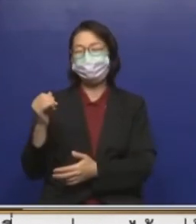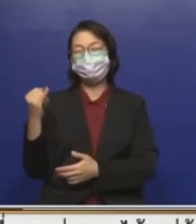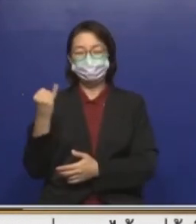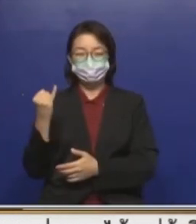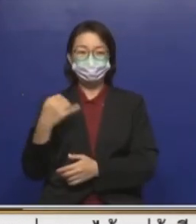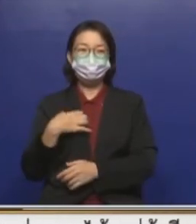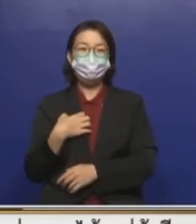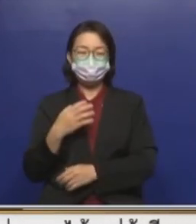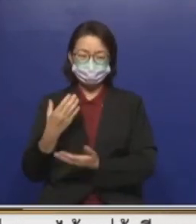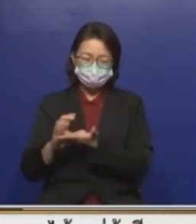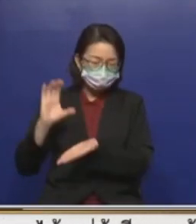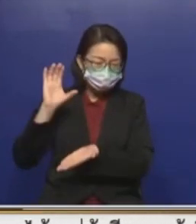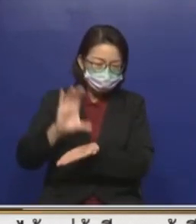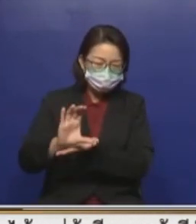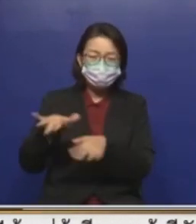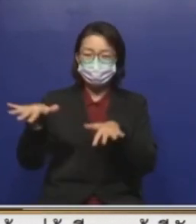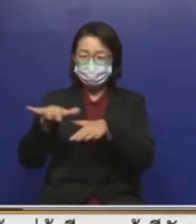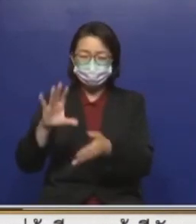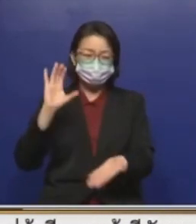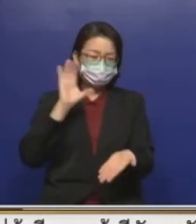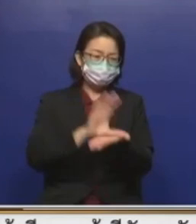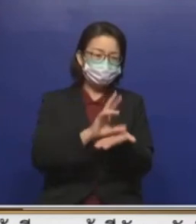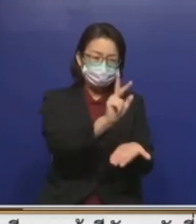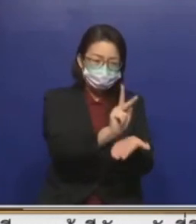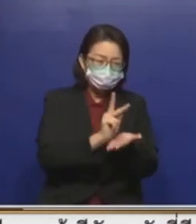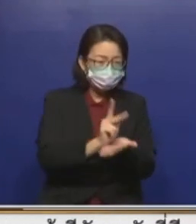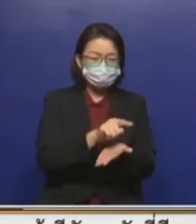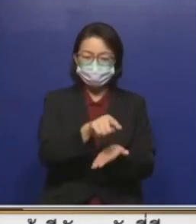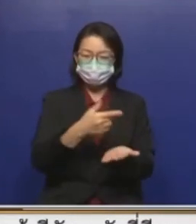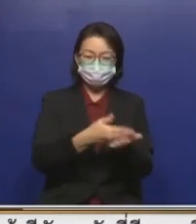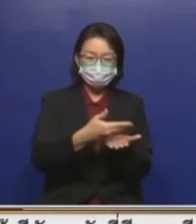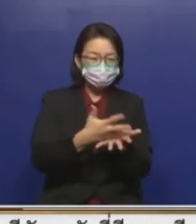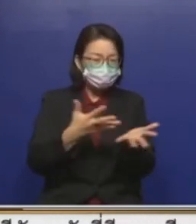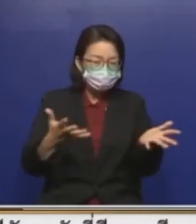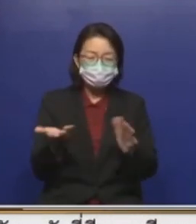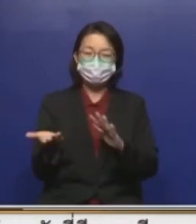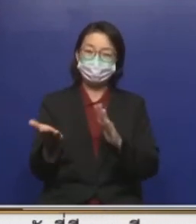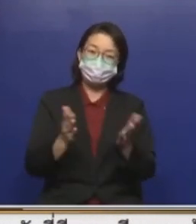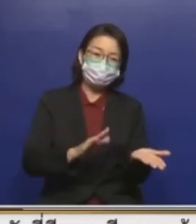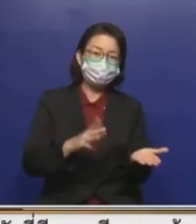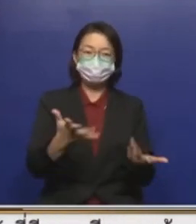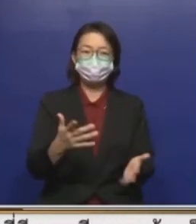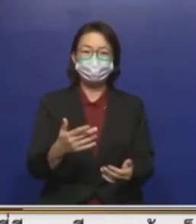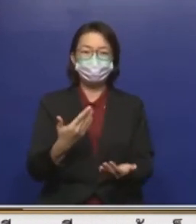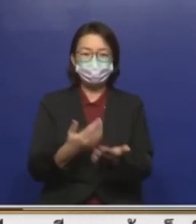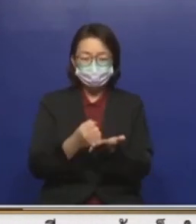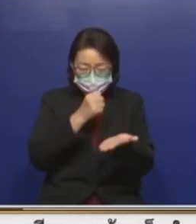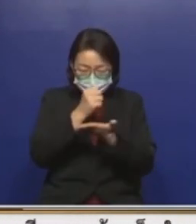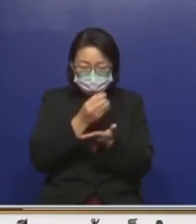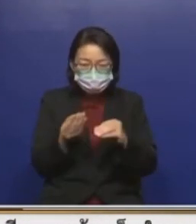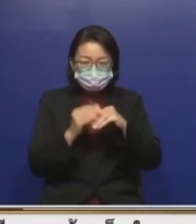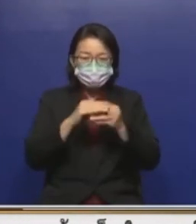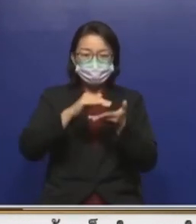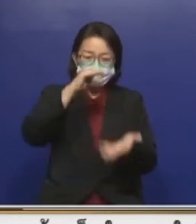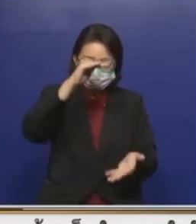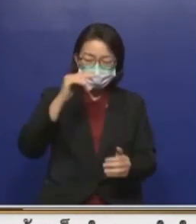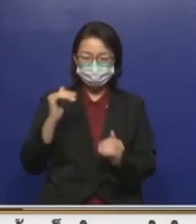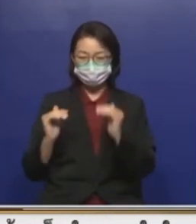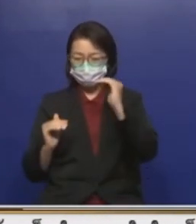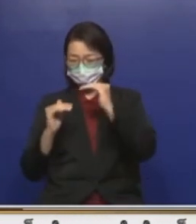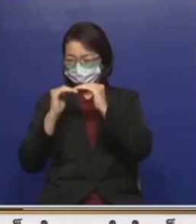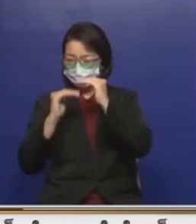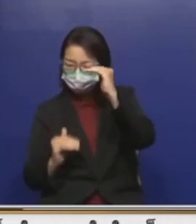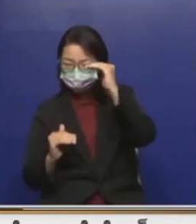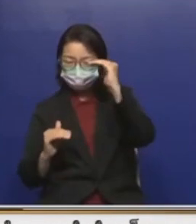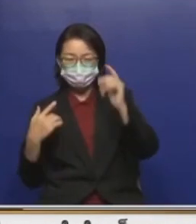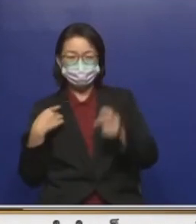ติทั้งงบเงินกู้ยิ่งใช้มากก็ยิ่งล้มเหลวมากยาเสพติดก็มากขึ้นความเหลื่อมล้ำก็มากขึ้นเกษตรก